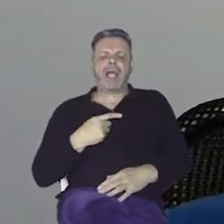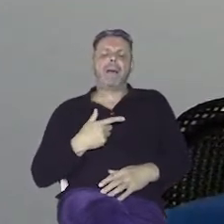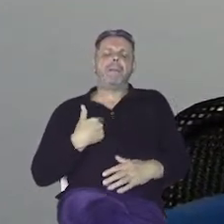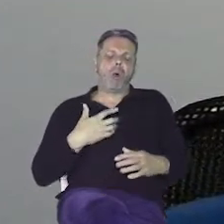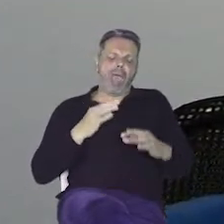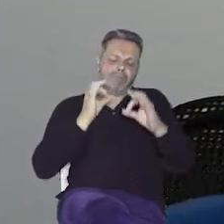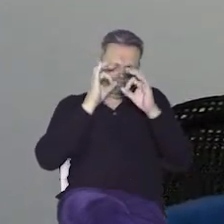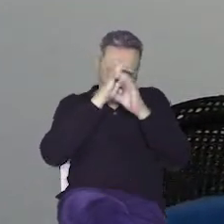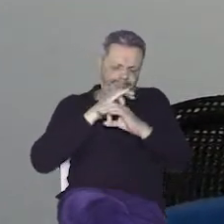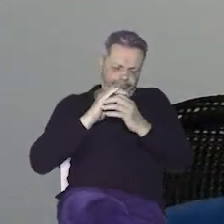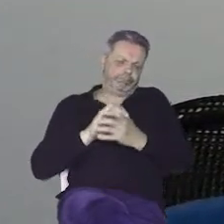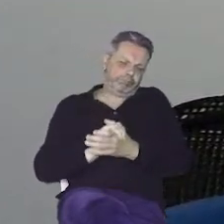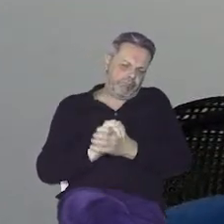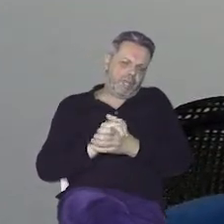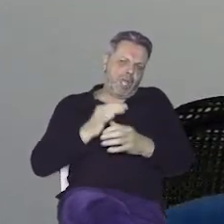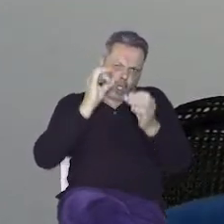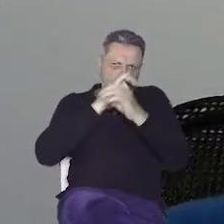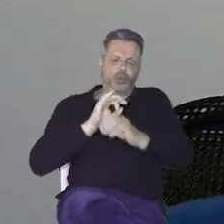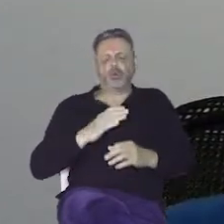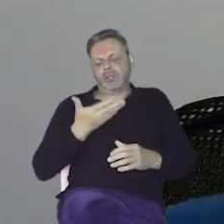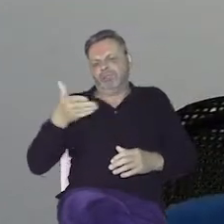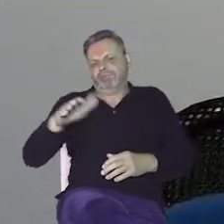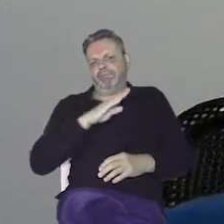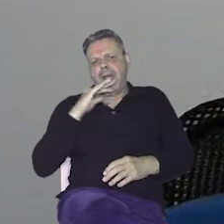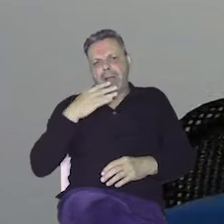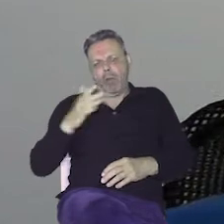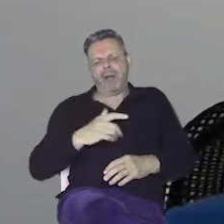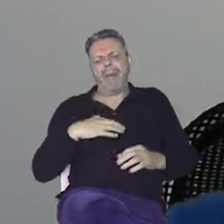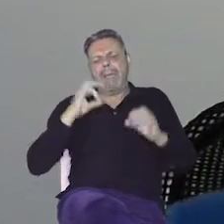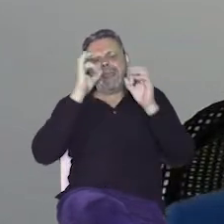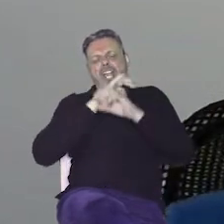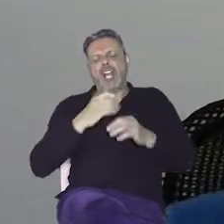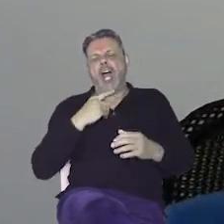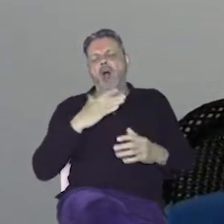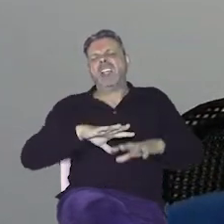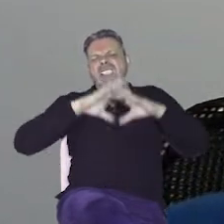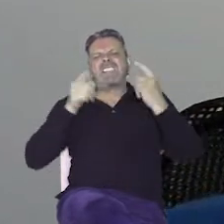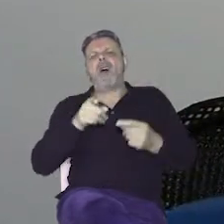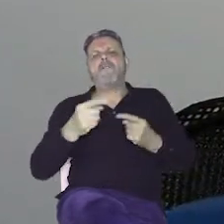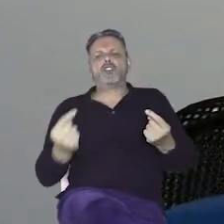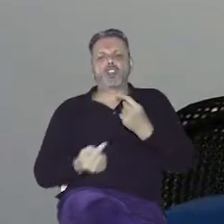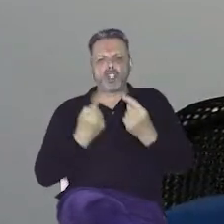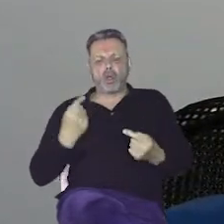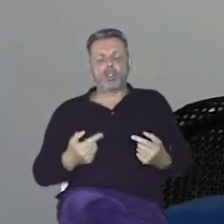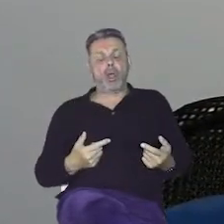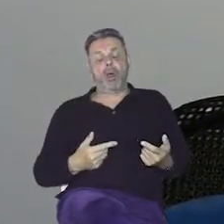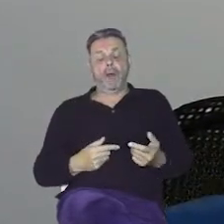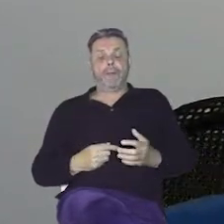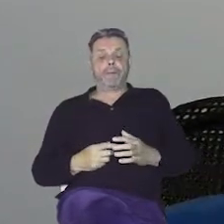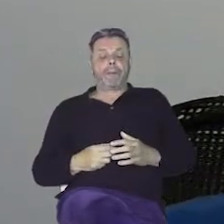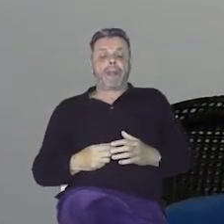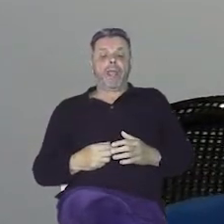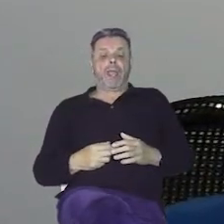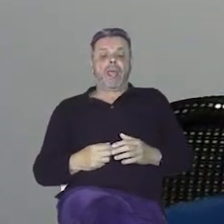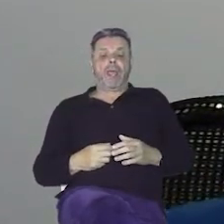i gospođi za smrt njezine majke, i stvarno mi je žao za sve ovo što se događa, što se događalo.